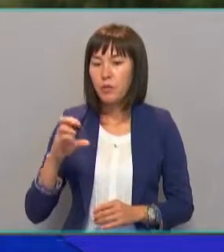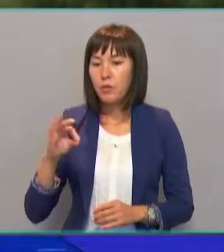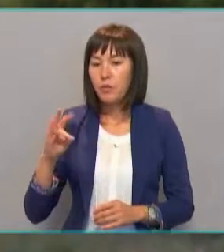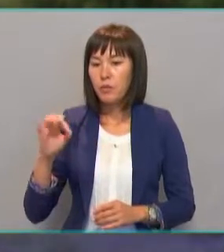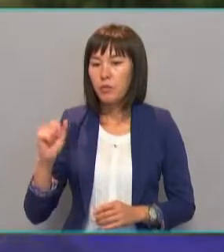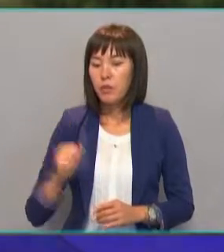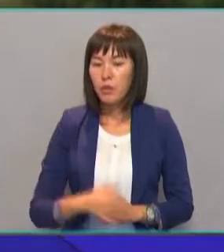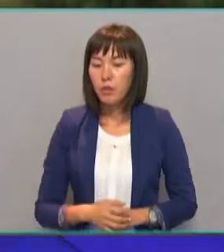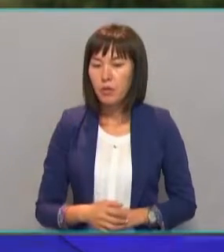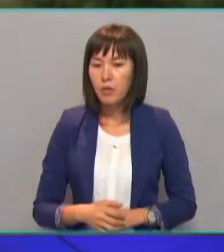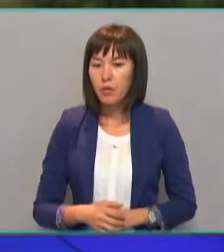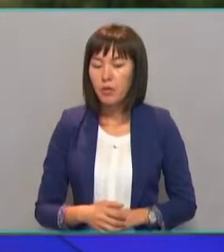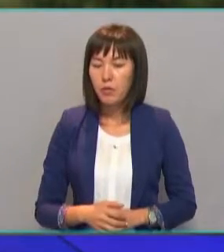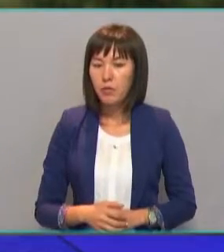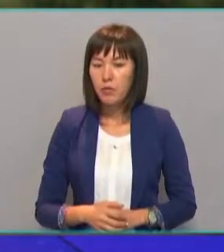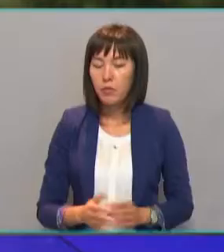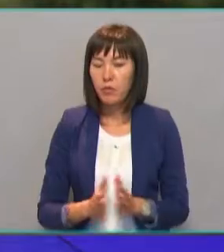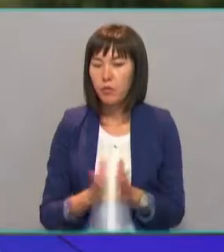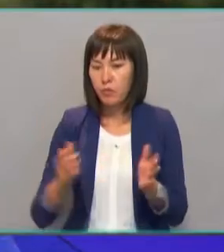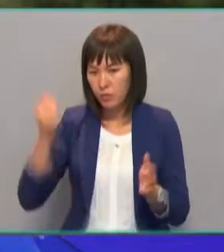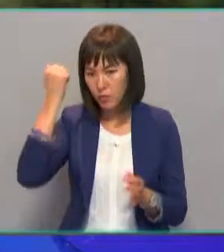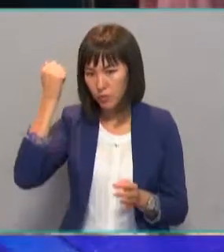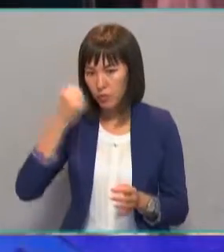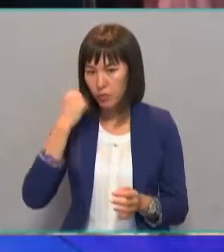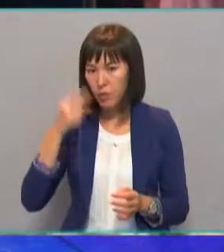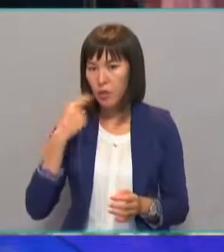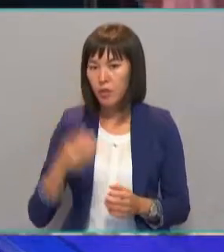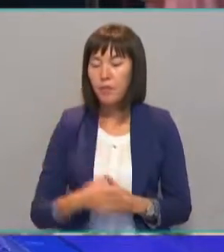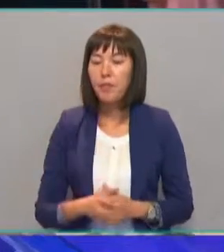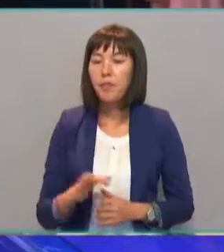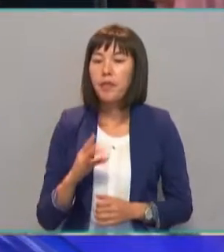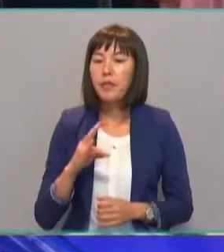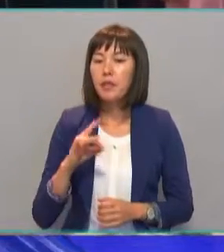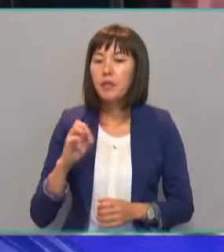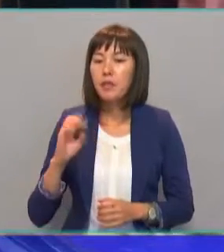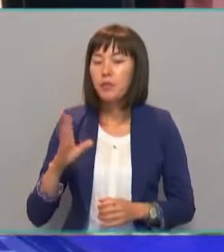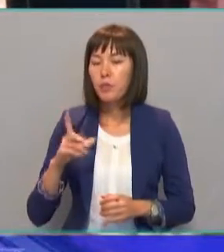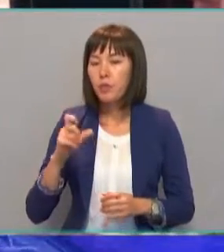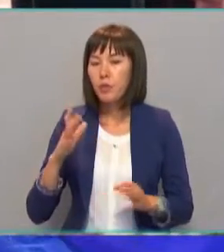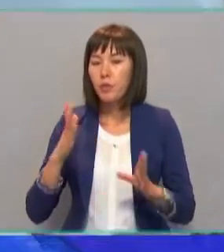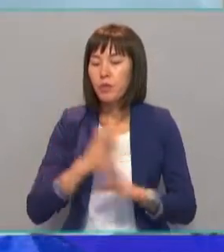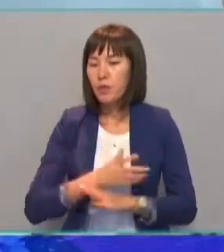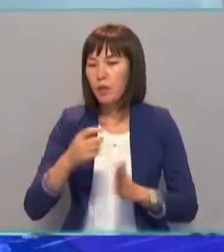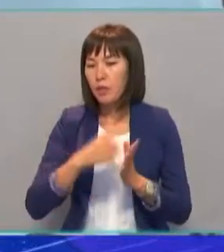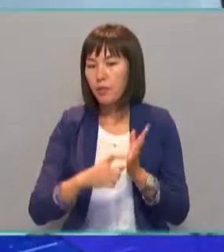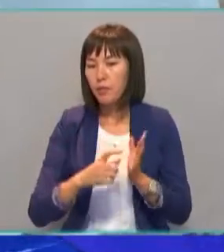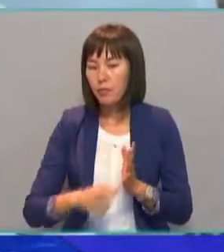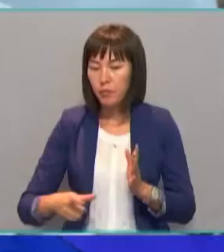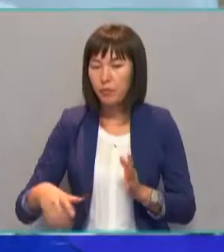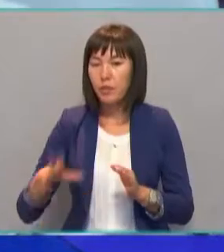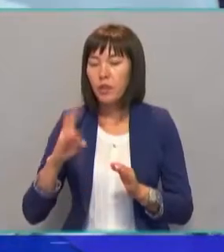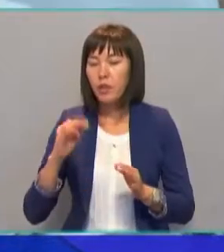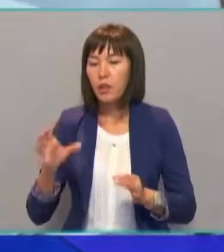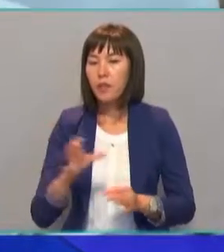Өтемесова Гүлмира Амалбек қызына үлкен алғыс білдіремін. Кенен Әзірбаевтың 100-ден астам әндері, өлең жырлары мен дастандары